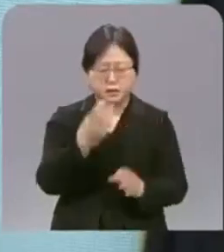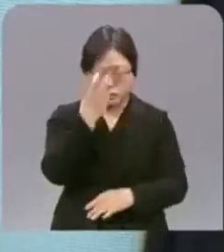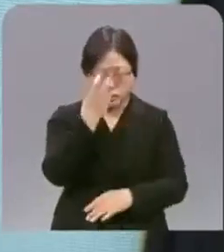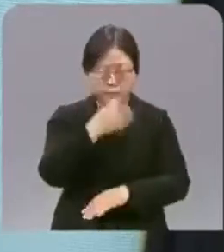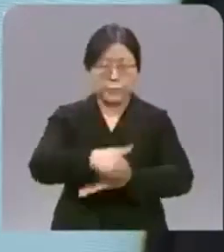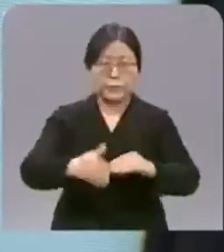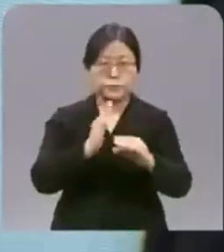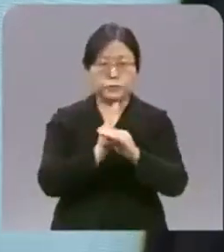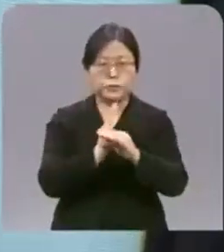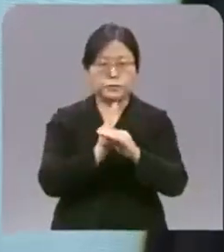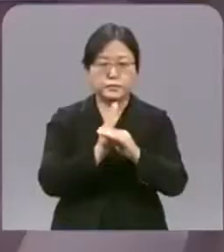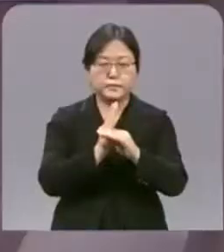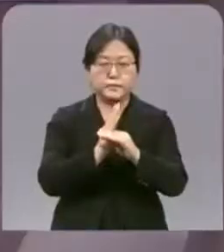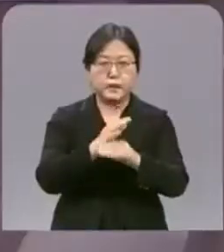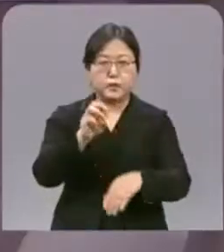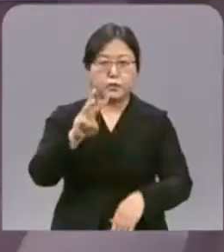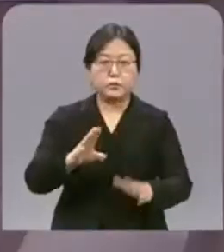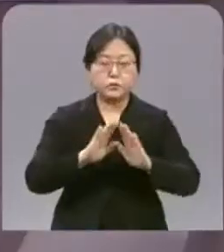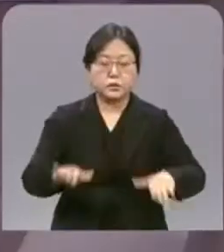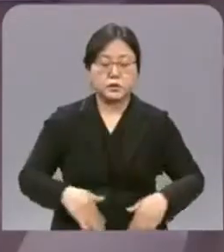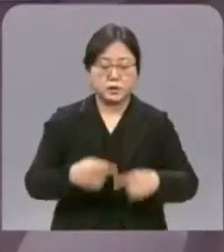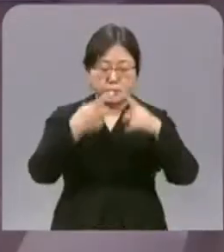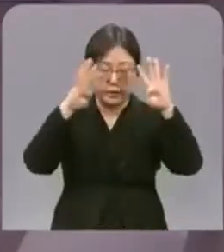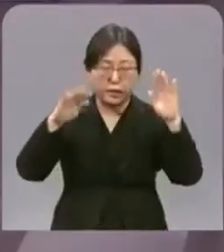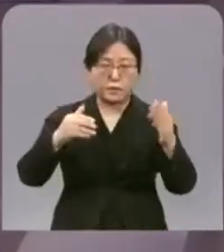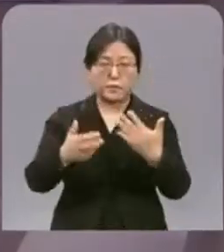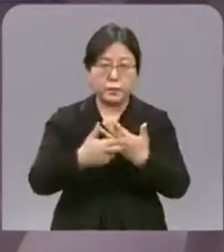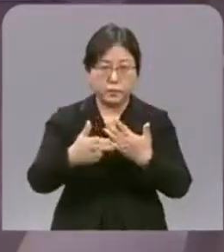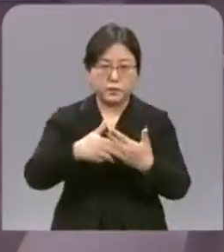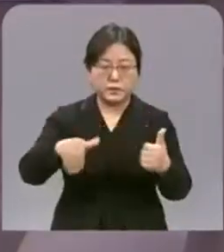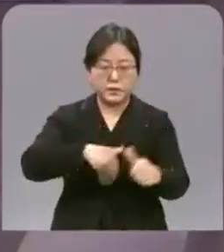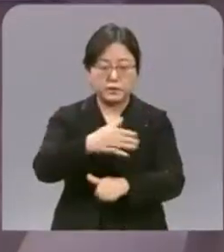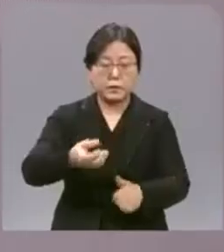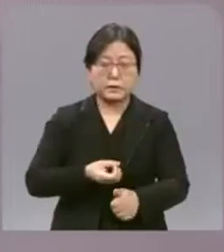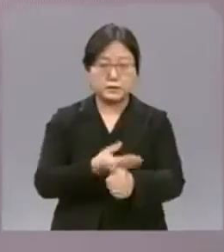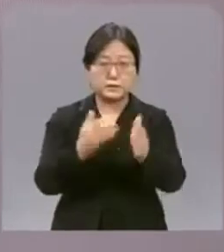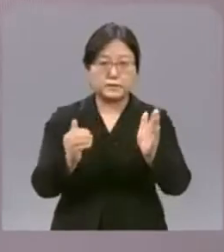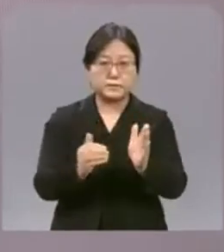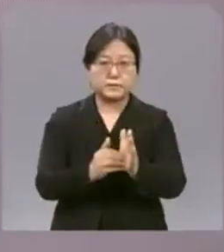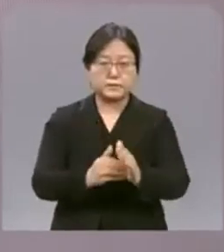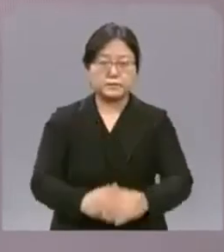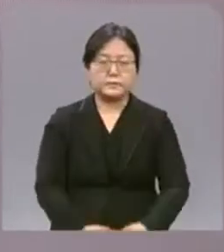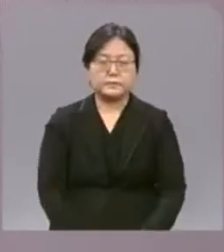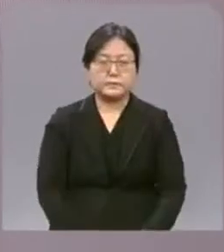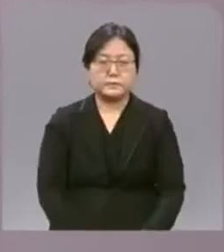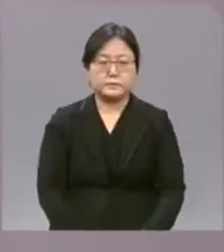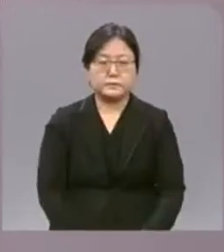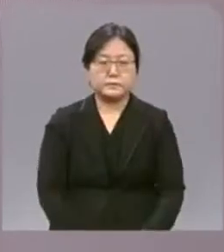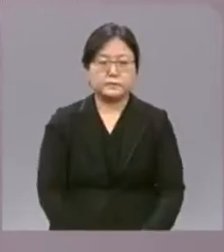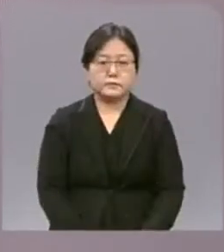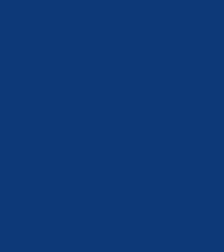같습니다. 지금까지 광주 전남대병원에서 KBS 뉴스 민소훈입니다.